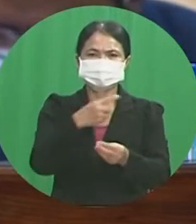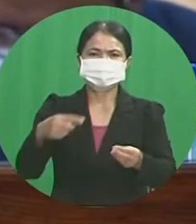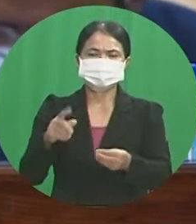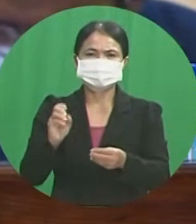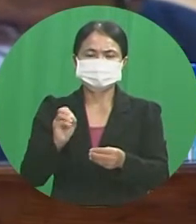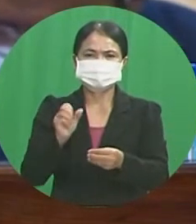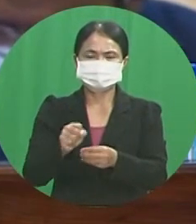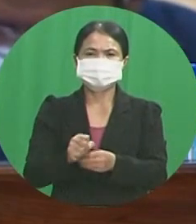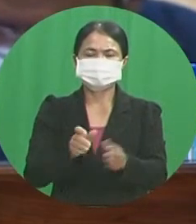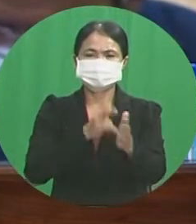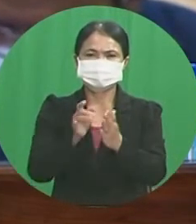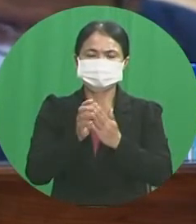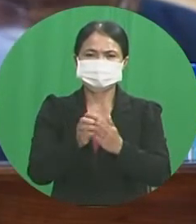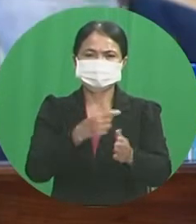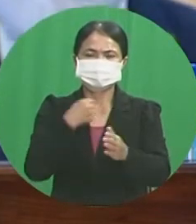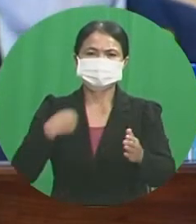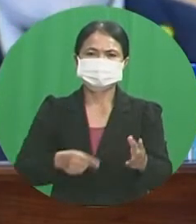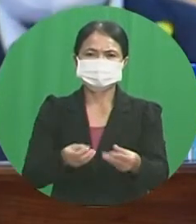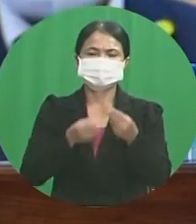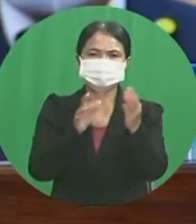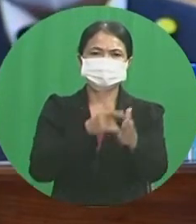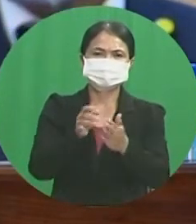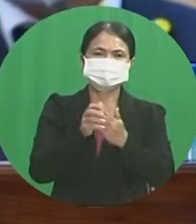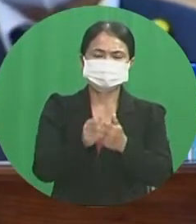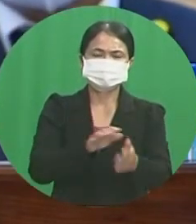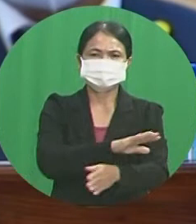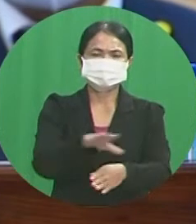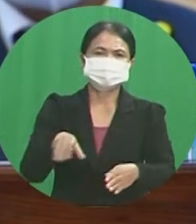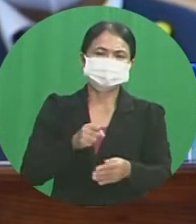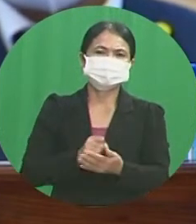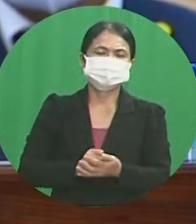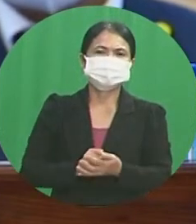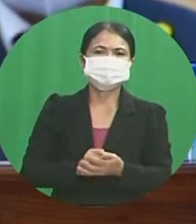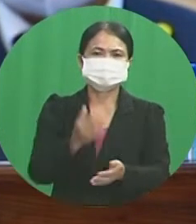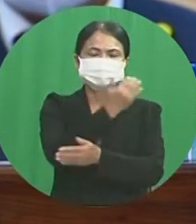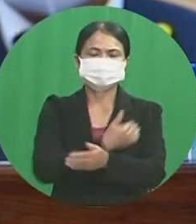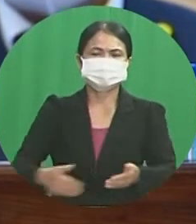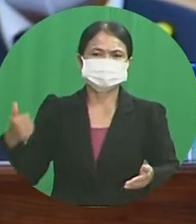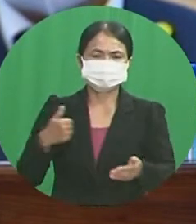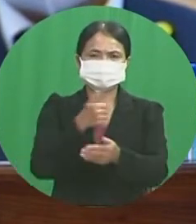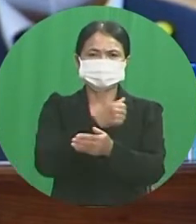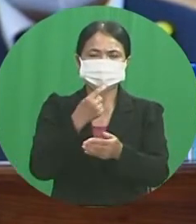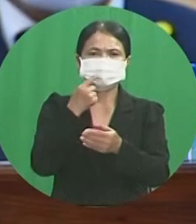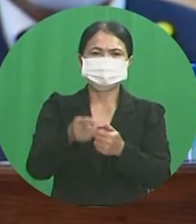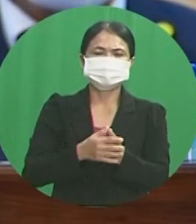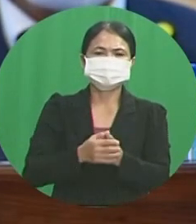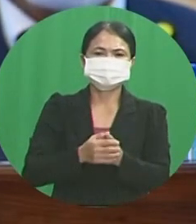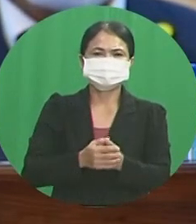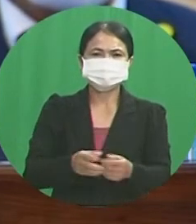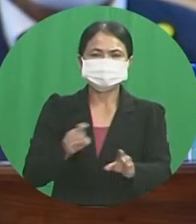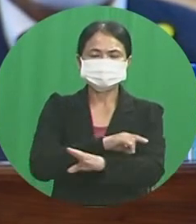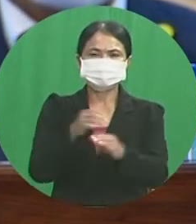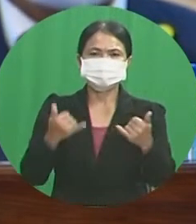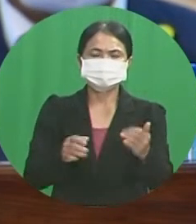ជាជំនួយរបស់រដ្ឋាភិបាលចិនផ្ដល់ជូនរាជរដ្ឋាភិបាលកម្ពុជាសម្ដេចតេជោហ៊ុនសែនបានបញ្ជាក់ថាមកដល់ពេ